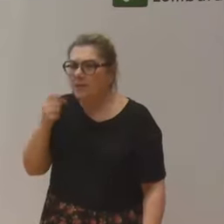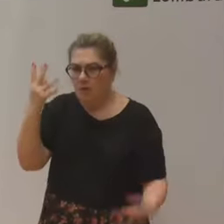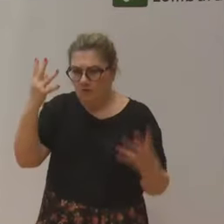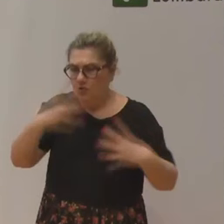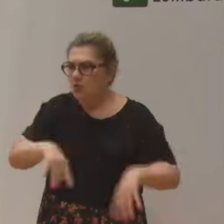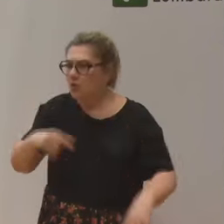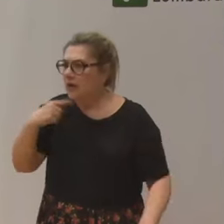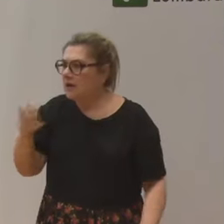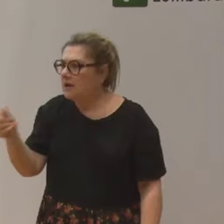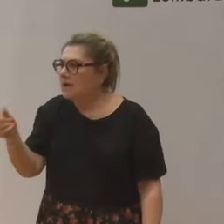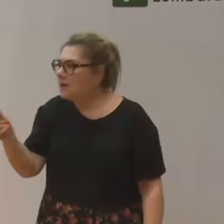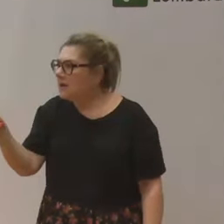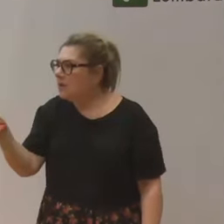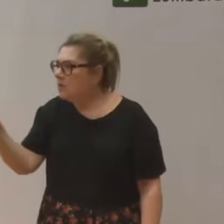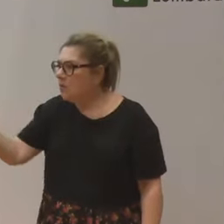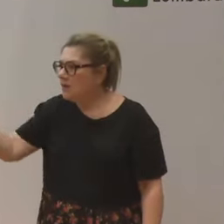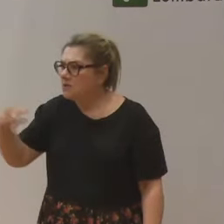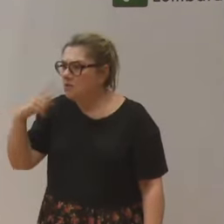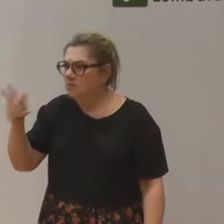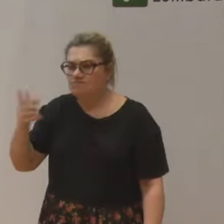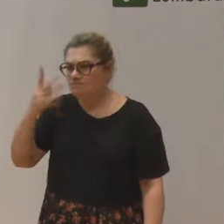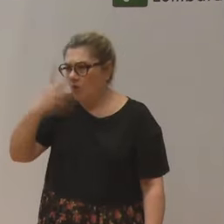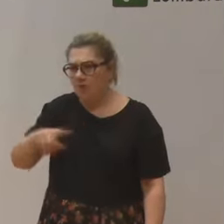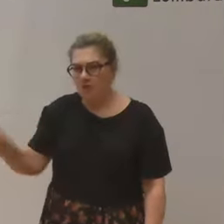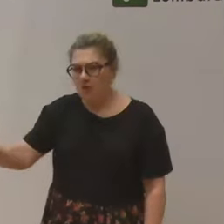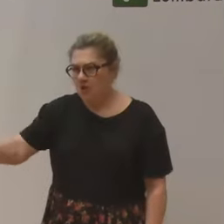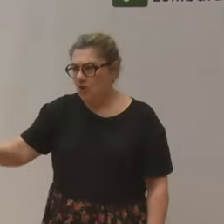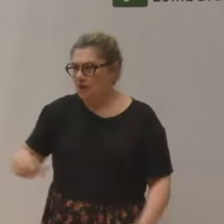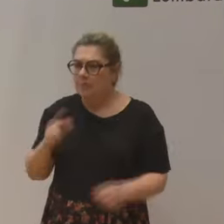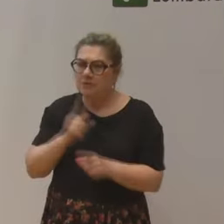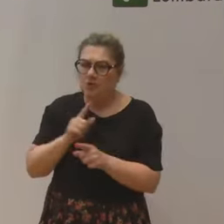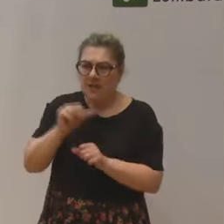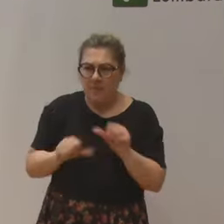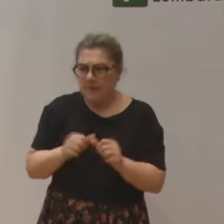c'è. Questo, ma secondo me non va, bisogna prendere.